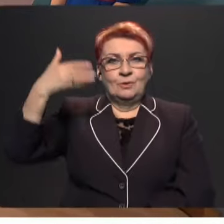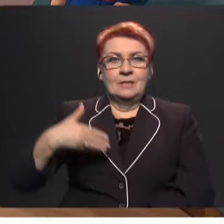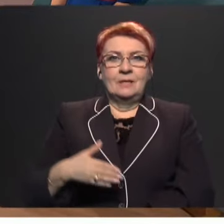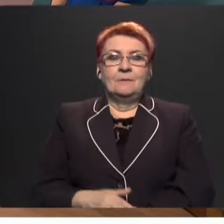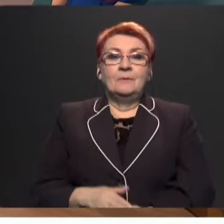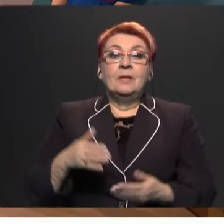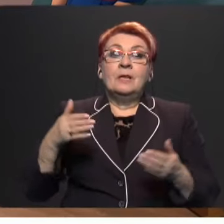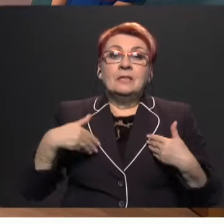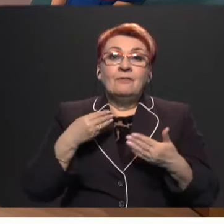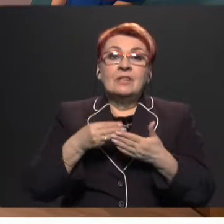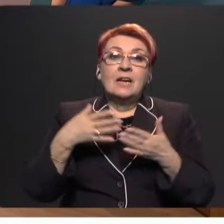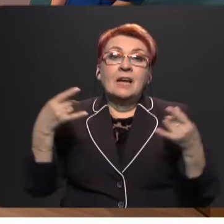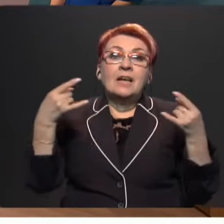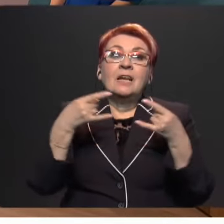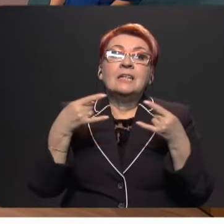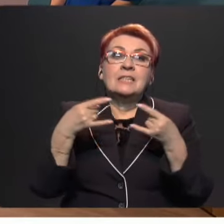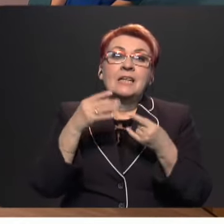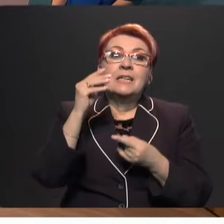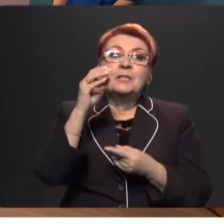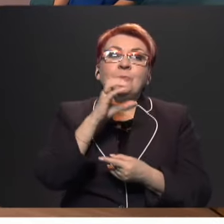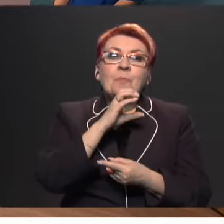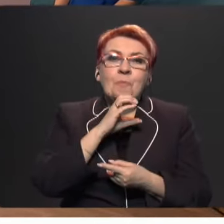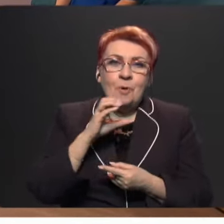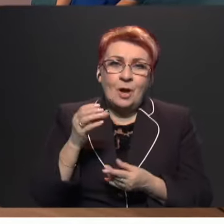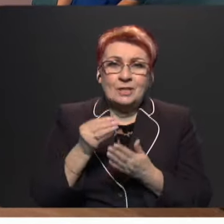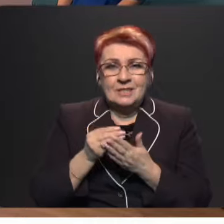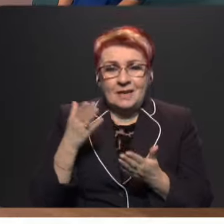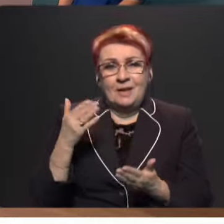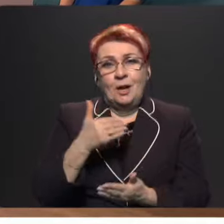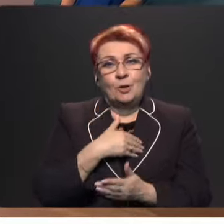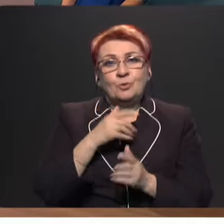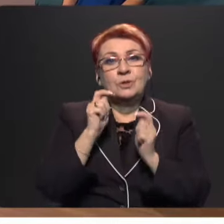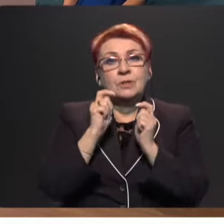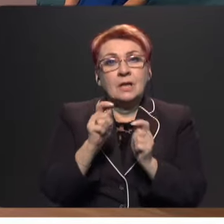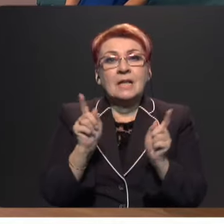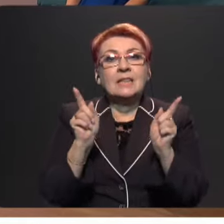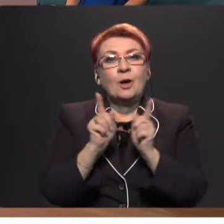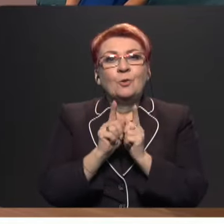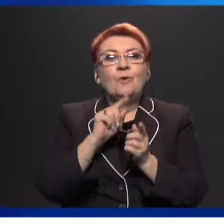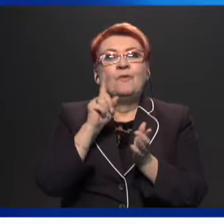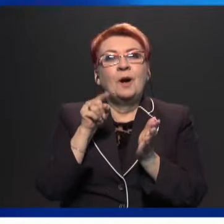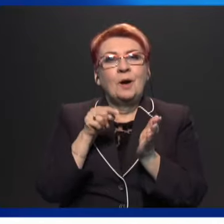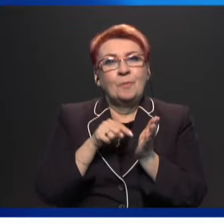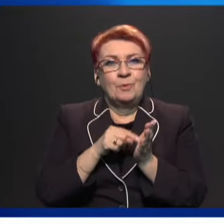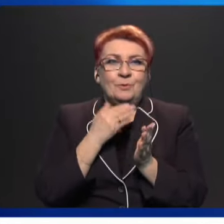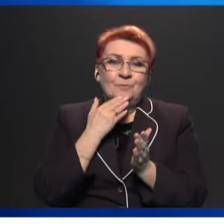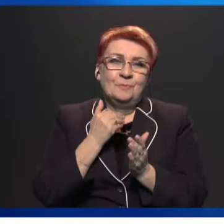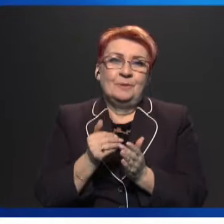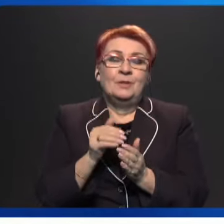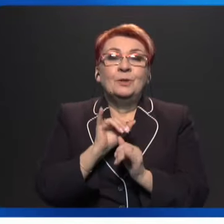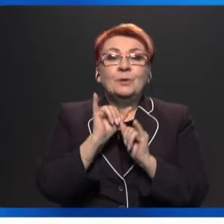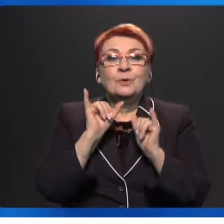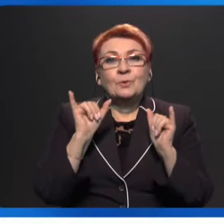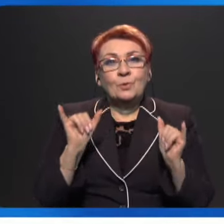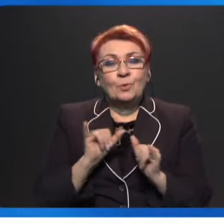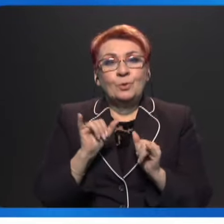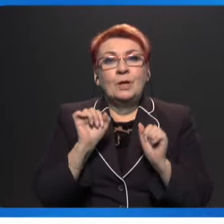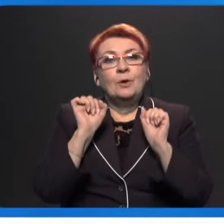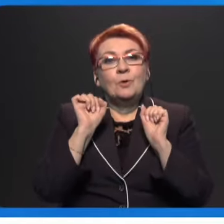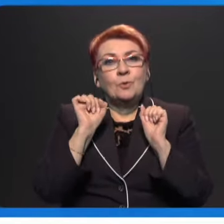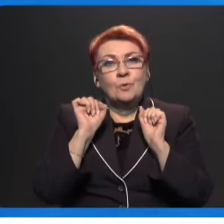дорогая телепередача по каналу «Спас». Хочу задать такой вопрос. Куда